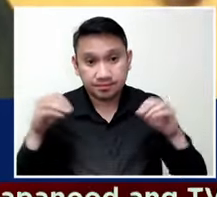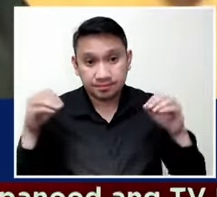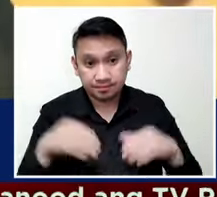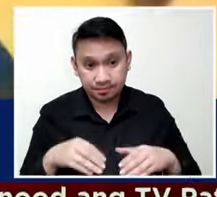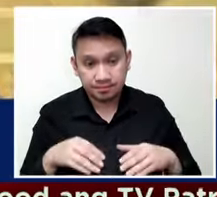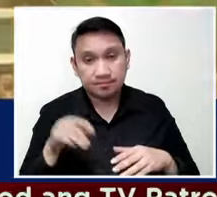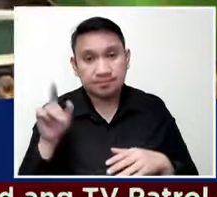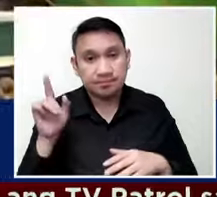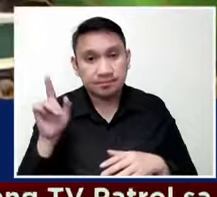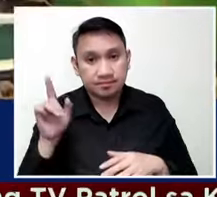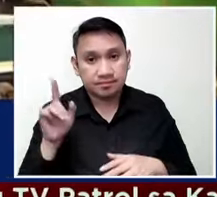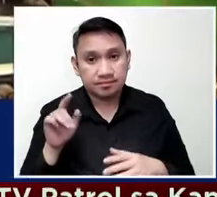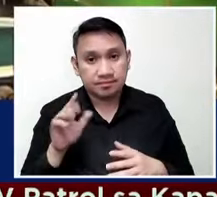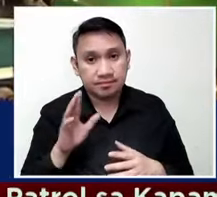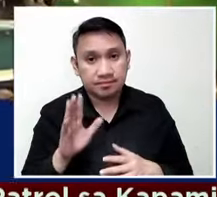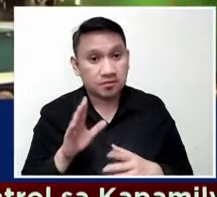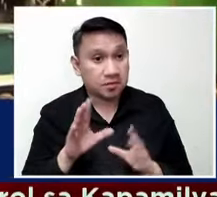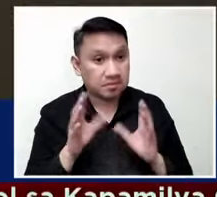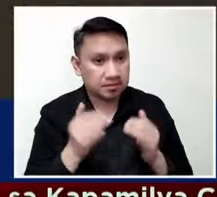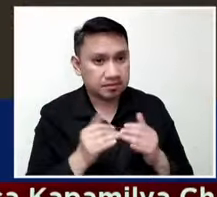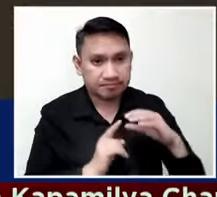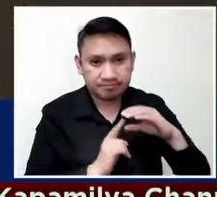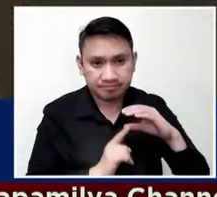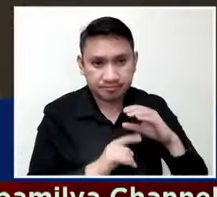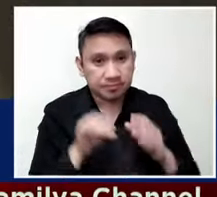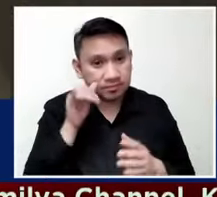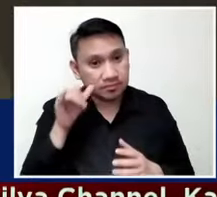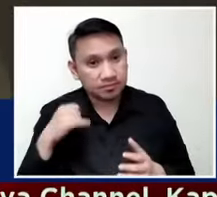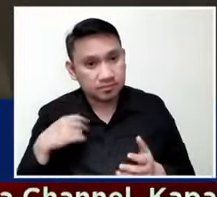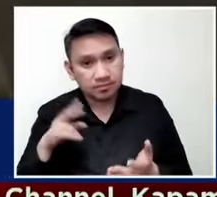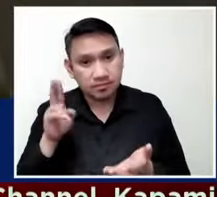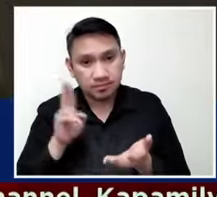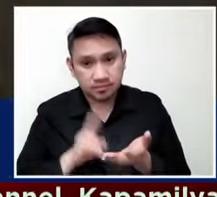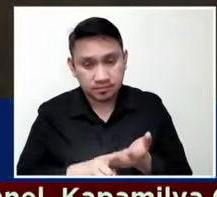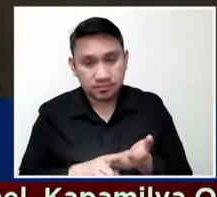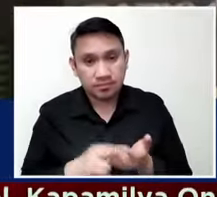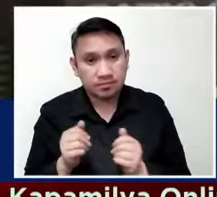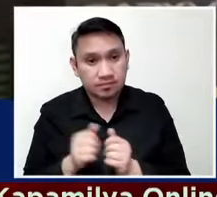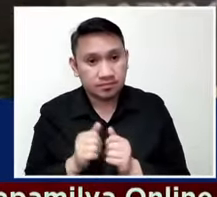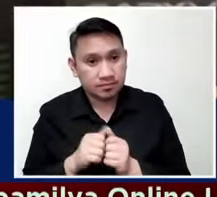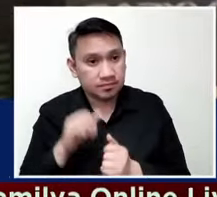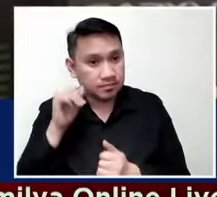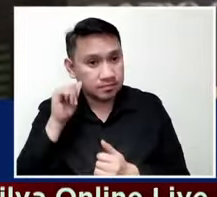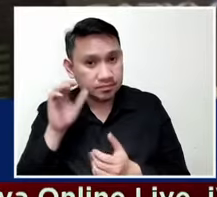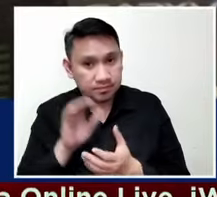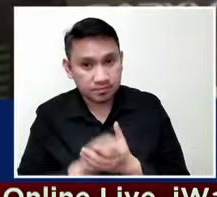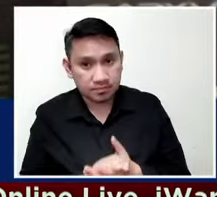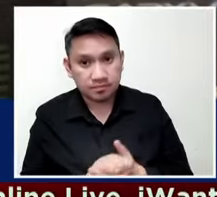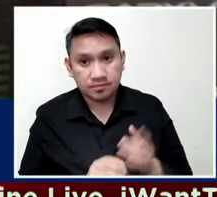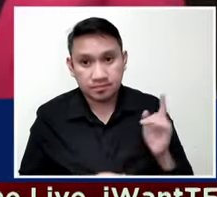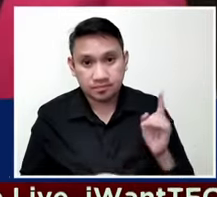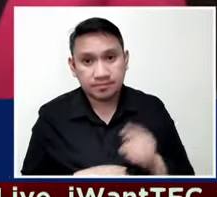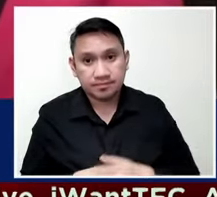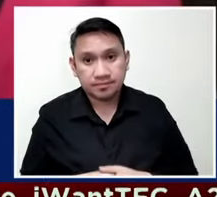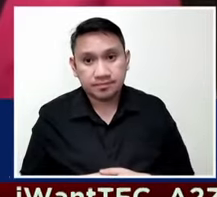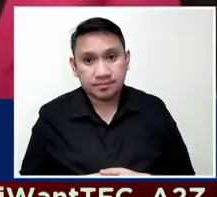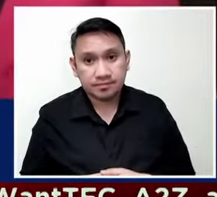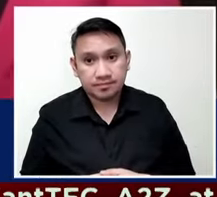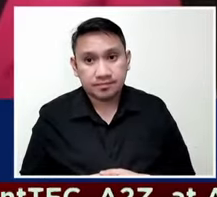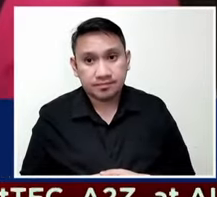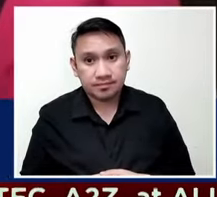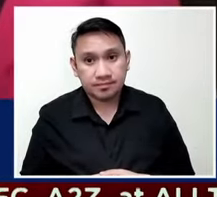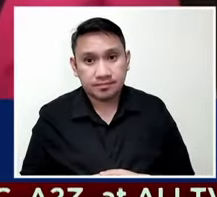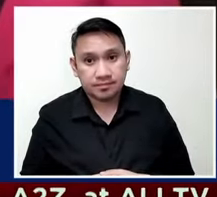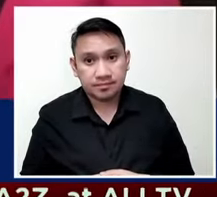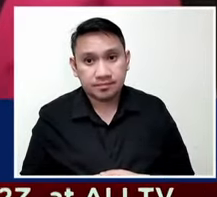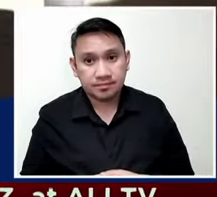bahagi Gary Valenciano. Kahapon, pumirma siya ng kontrata kasama ang asawa at co-manager na si Angeli Pangilinan, ABS-CBN